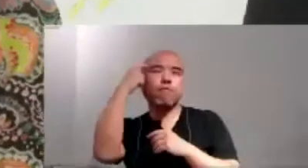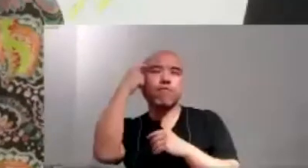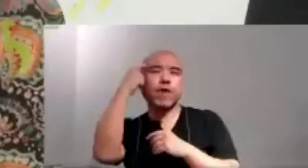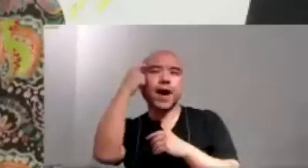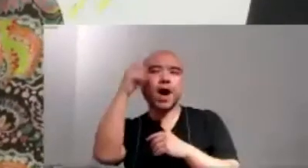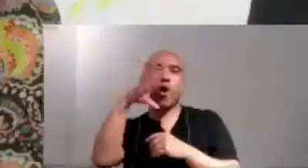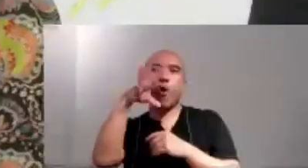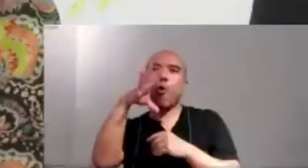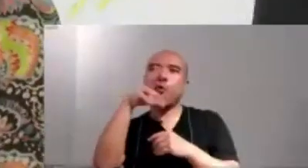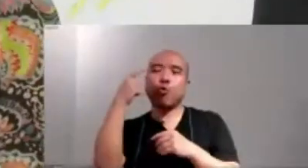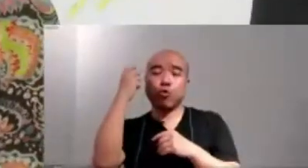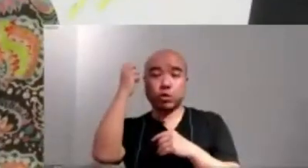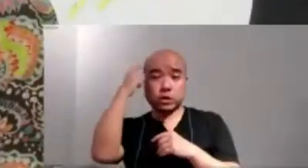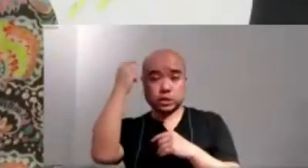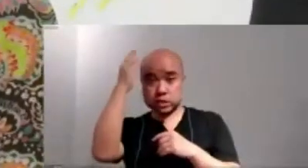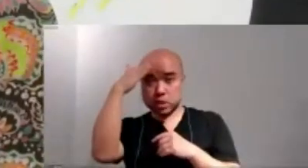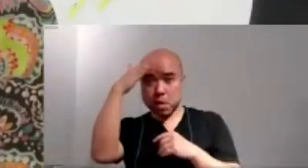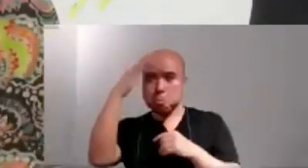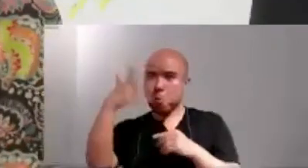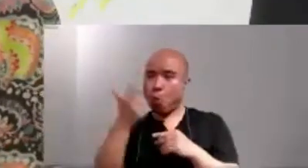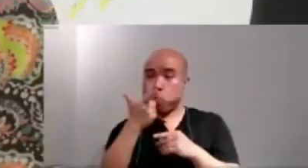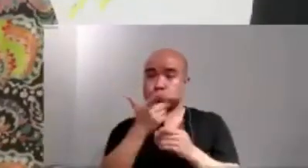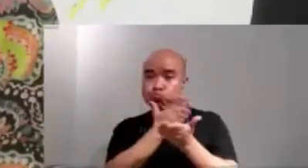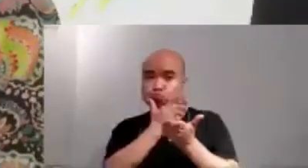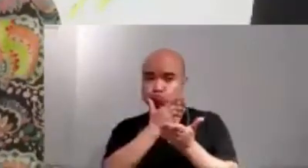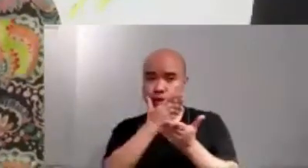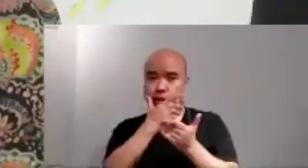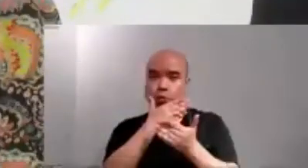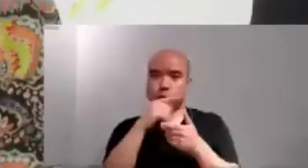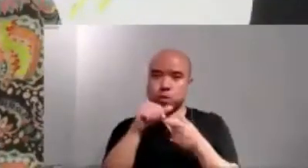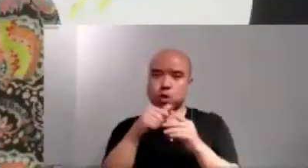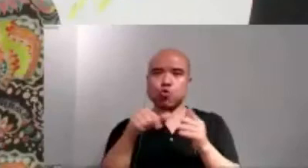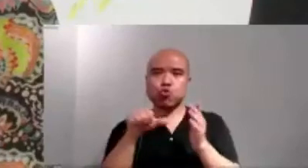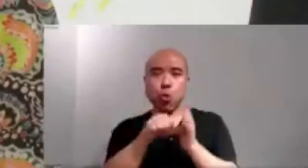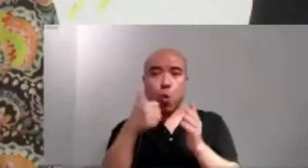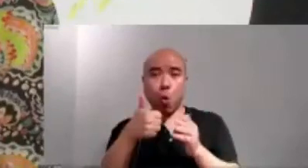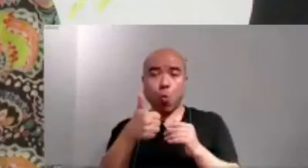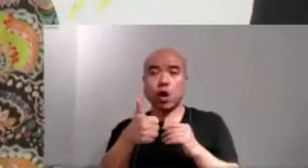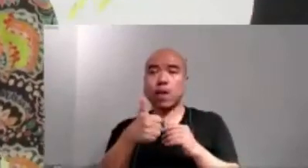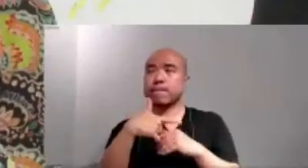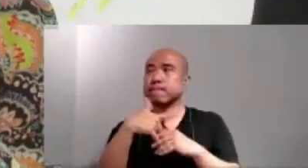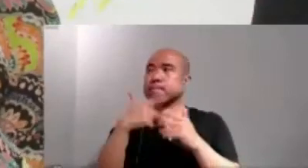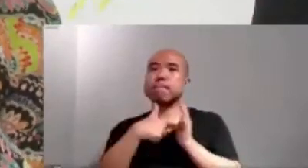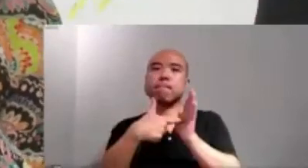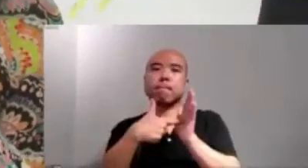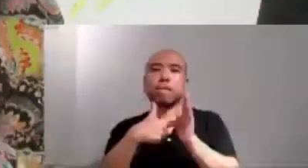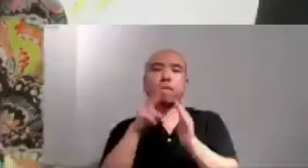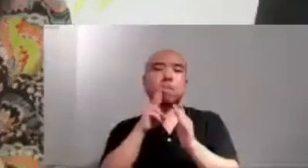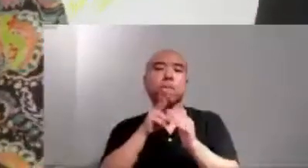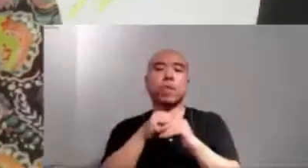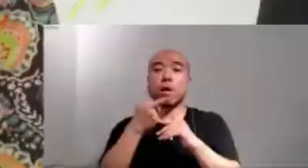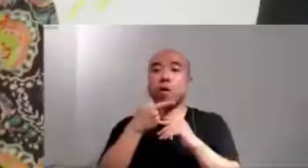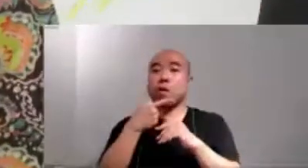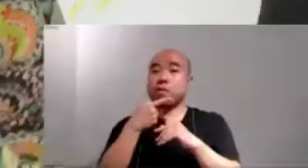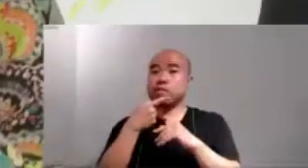很多实验性的项目和一些最佳的实践例子。刚才这么精彩的闭幕